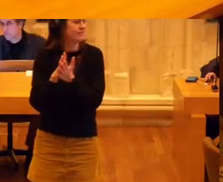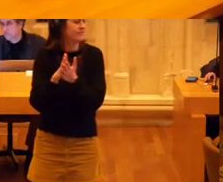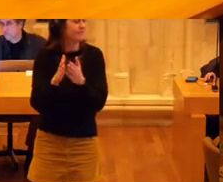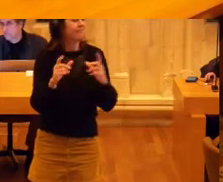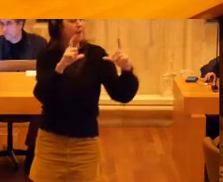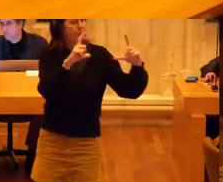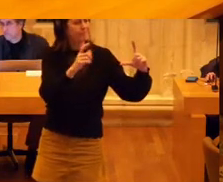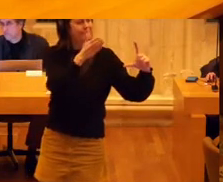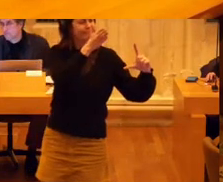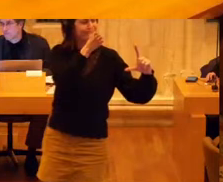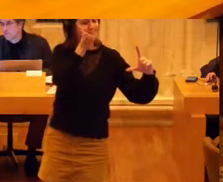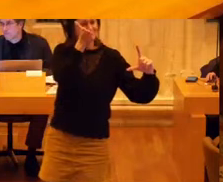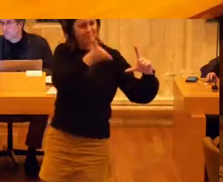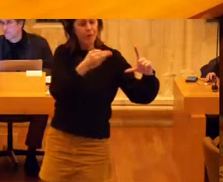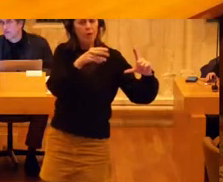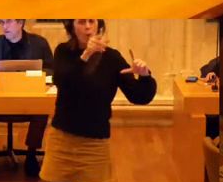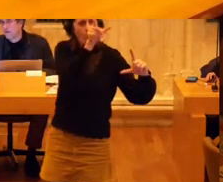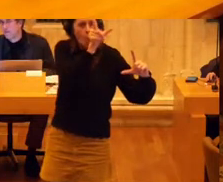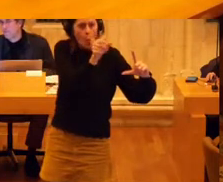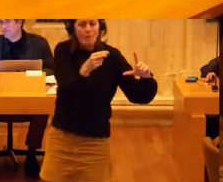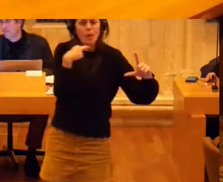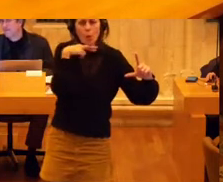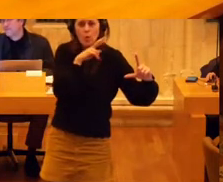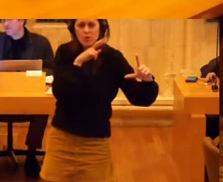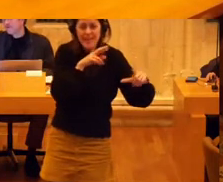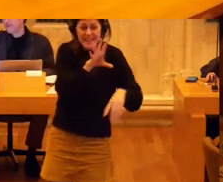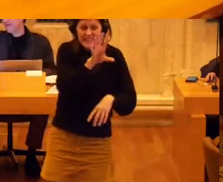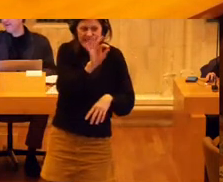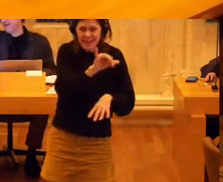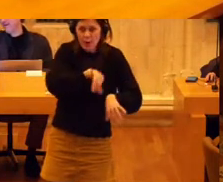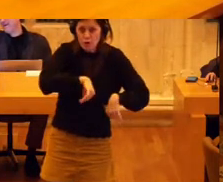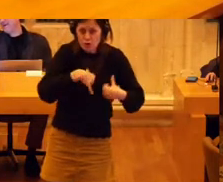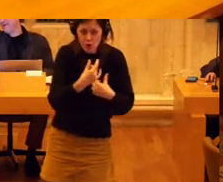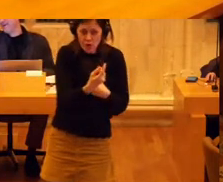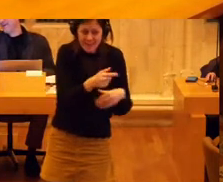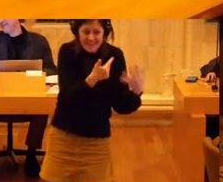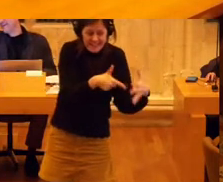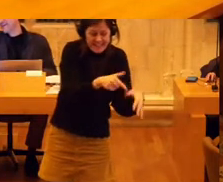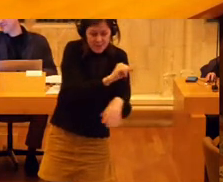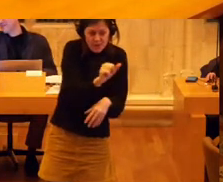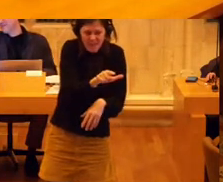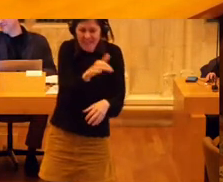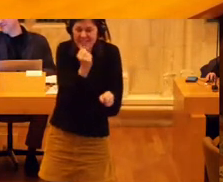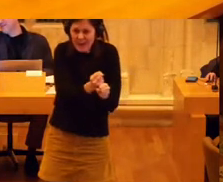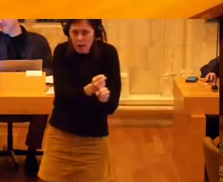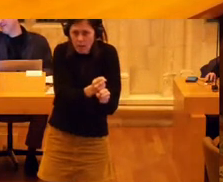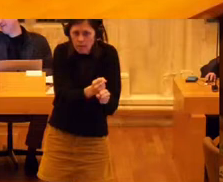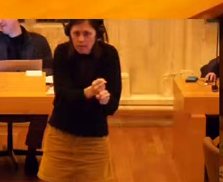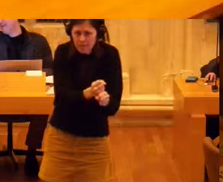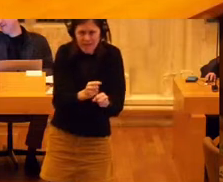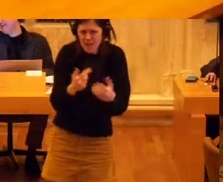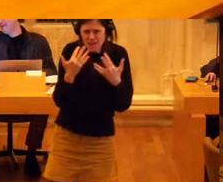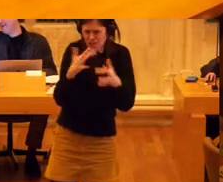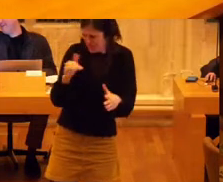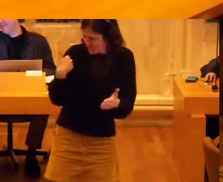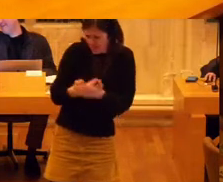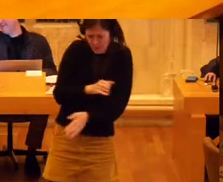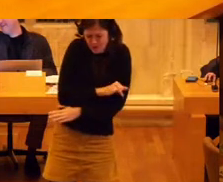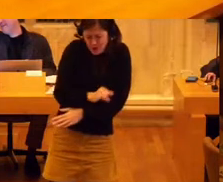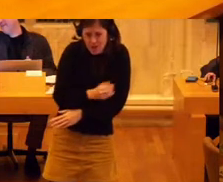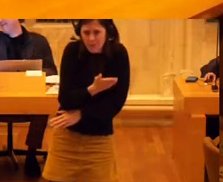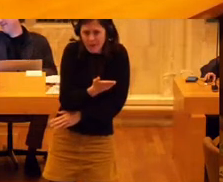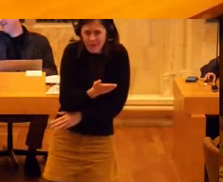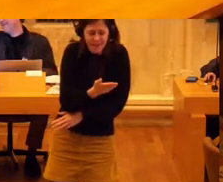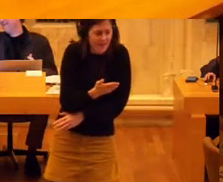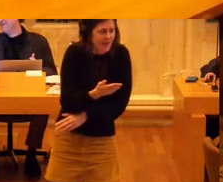ici, avec en rose 50 jeunes entre 17 et 25 ans, chiffre idem qu'on n'a jamais atteint. Et j'ai été obligée de rajouter